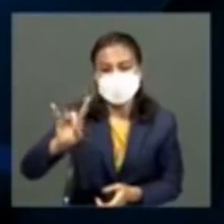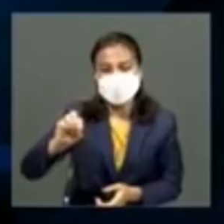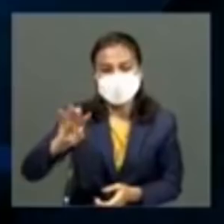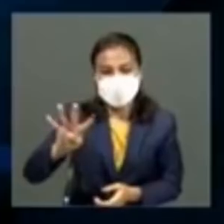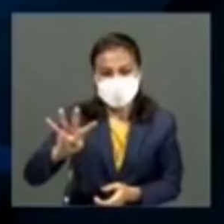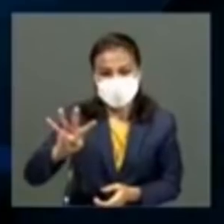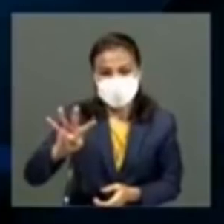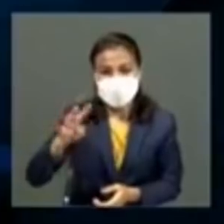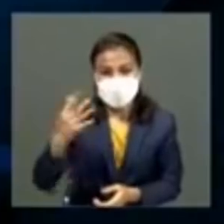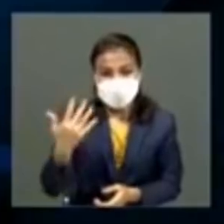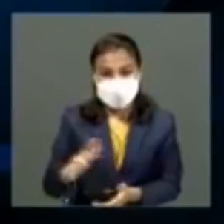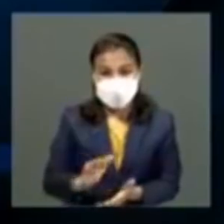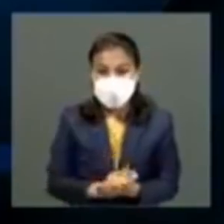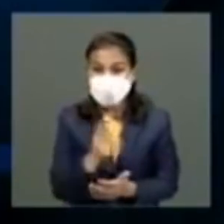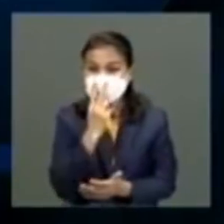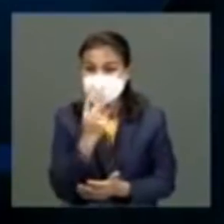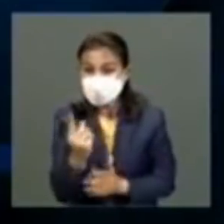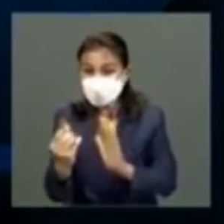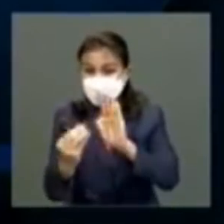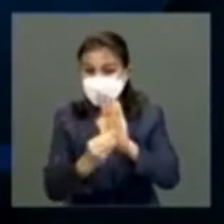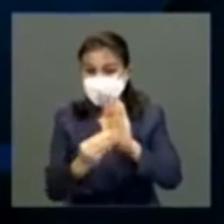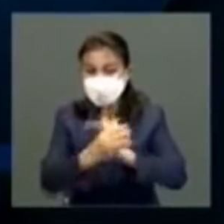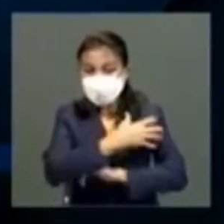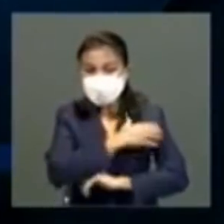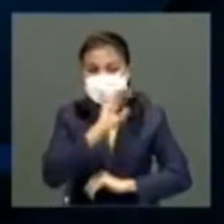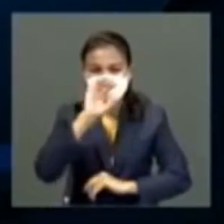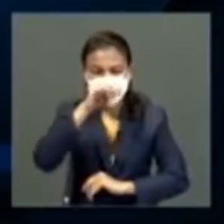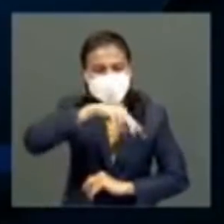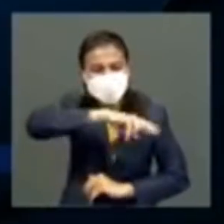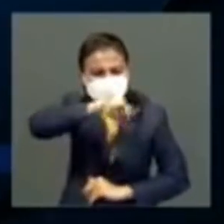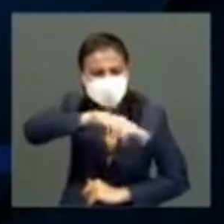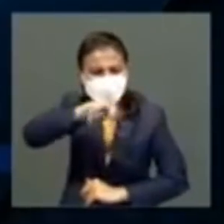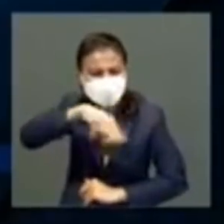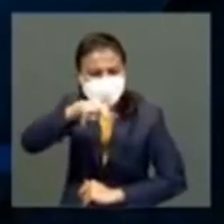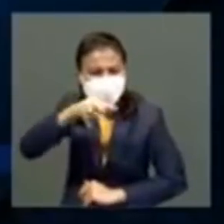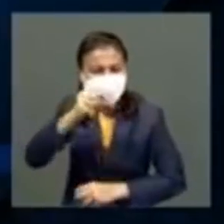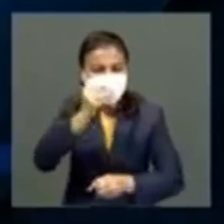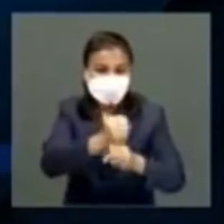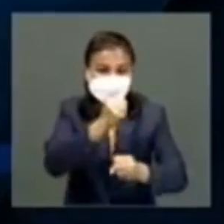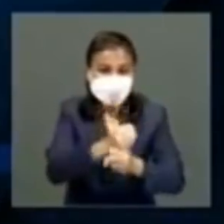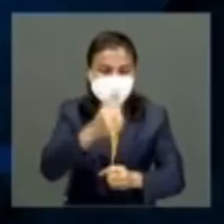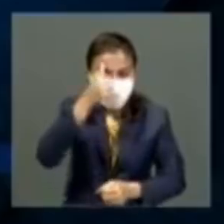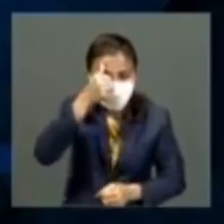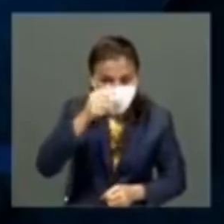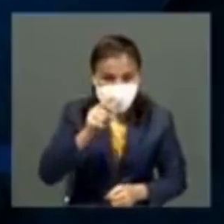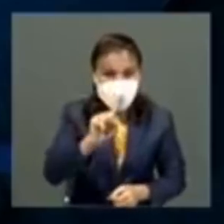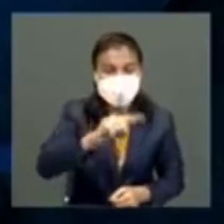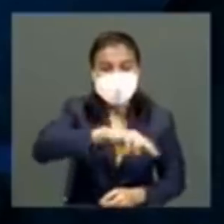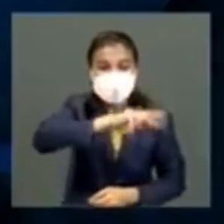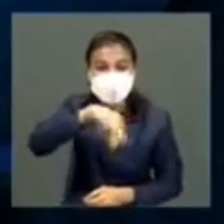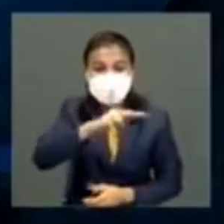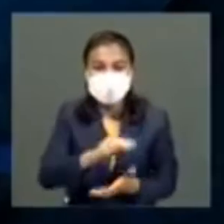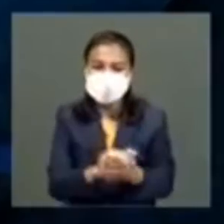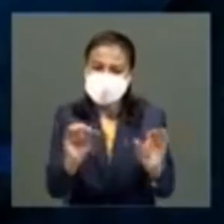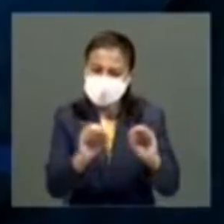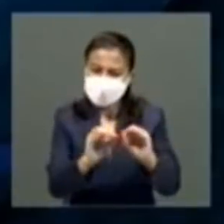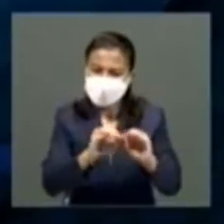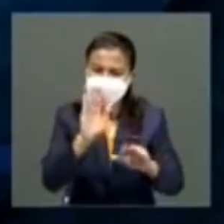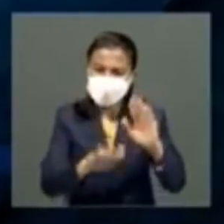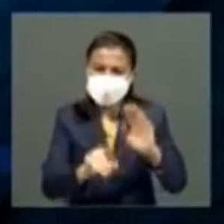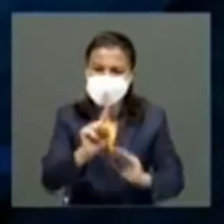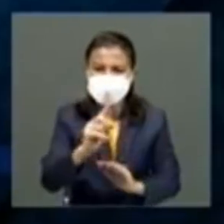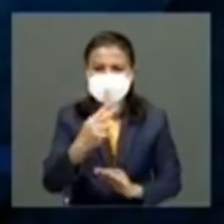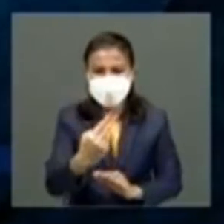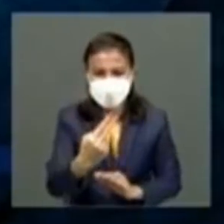นะคะคือจะเห็นภาพว่ากทม.ระดมตรวจอย่างมากเลยนะคะตรวจหนึ่งวันนี้เกือบ 1หมื่นนะคะแล้วก็